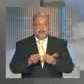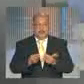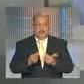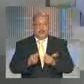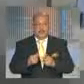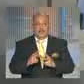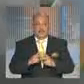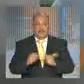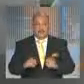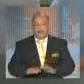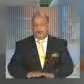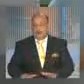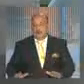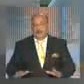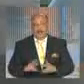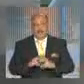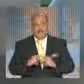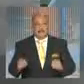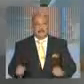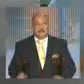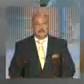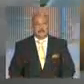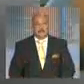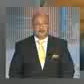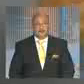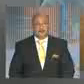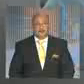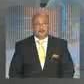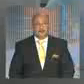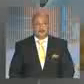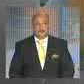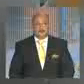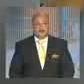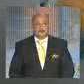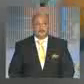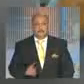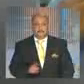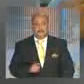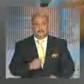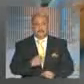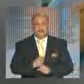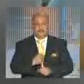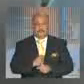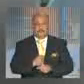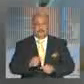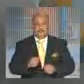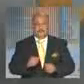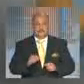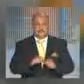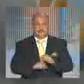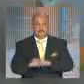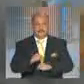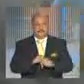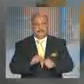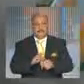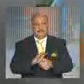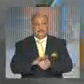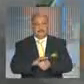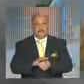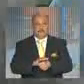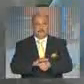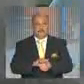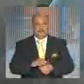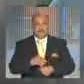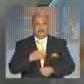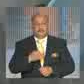الإنسان. أول ما تدخل السيرفيس لازمك تغسل يديك، هذاك كل شخص يدخل للقسم، يعني نبدأ من لوفري حتى رئيس القسم، كل أكت